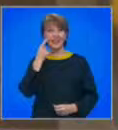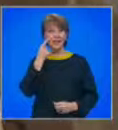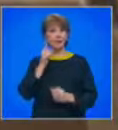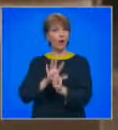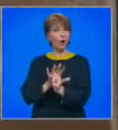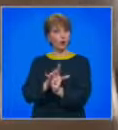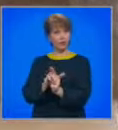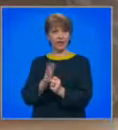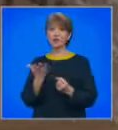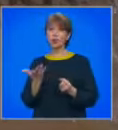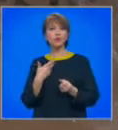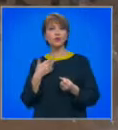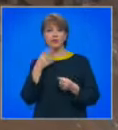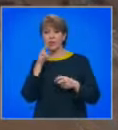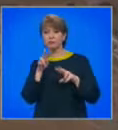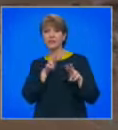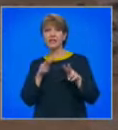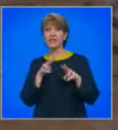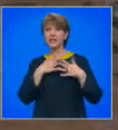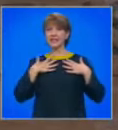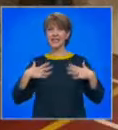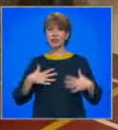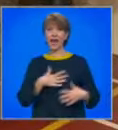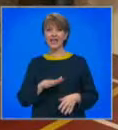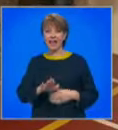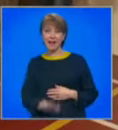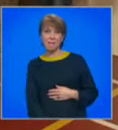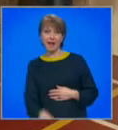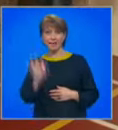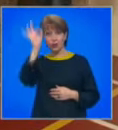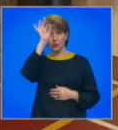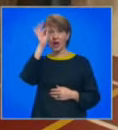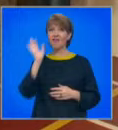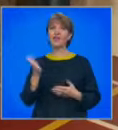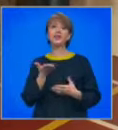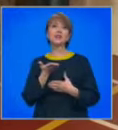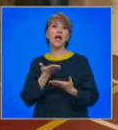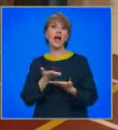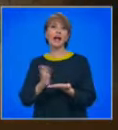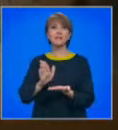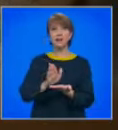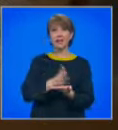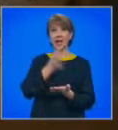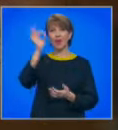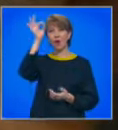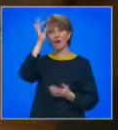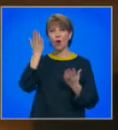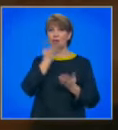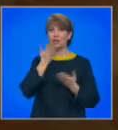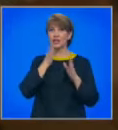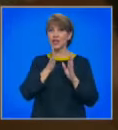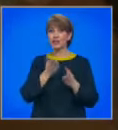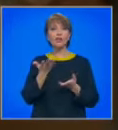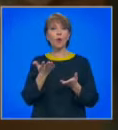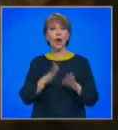Тестовете за коронавирус, с които ще се следи състоянието на най-малките ученици, вече се разпределят по училищата. Кога децата ще се